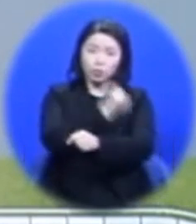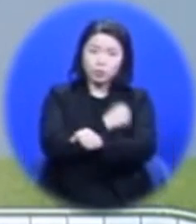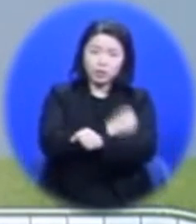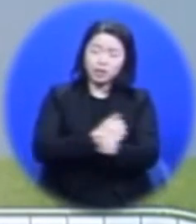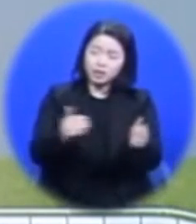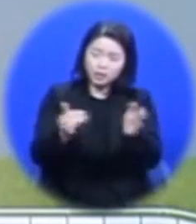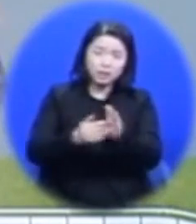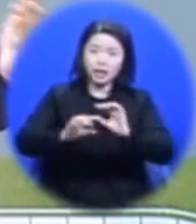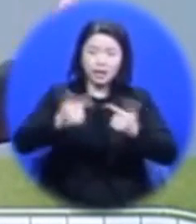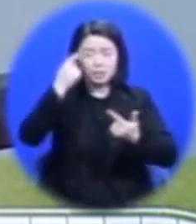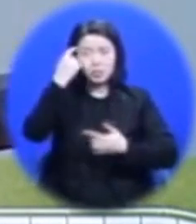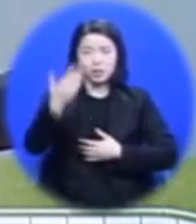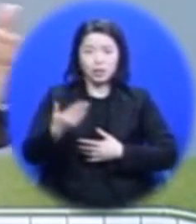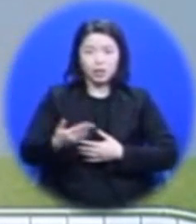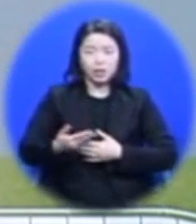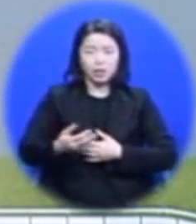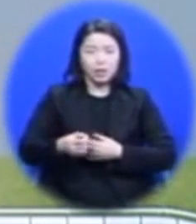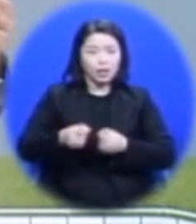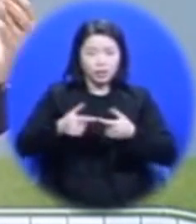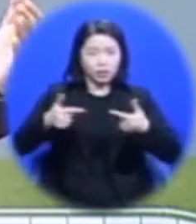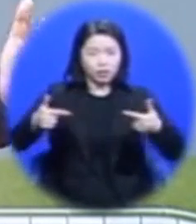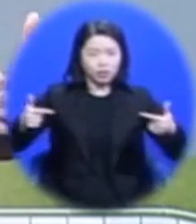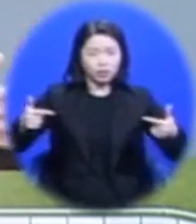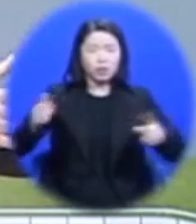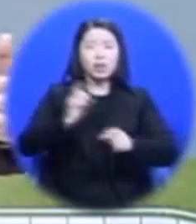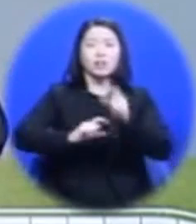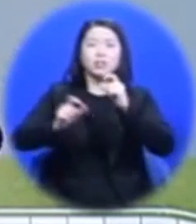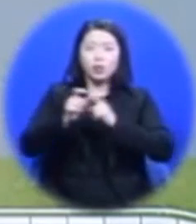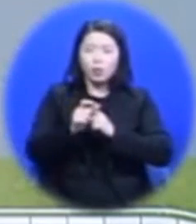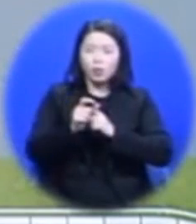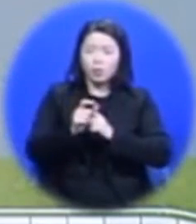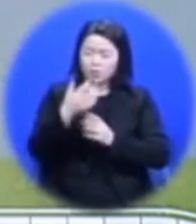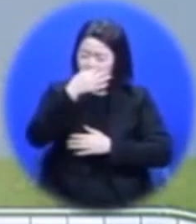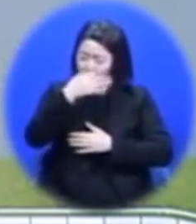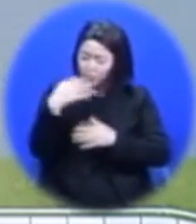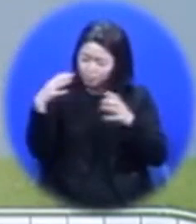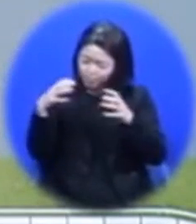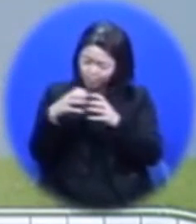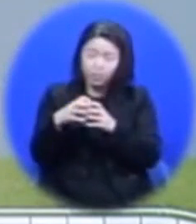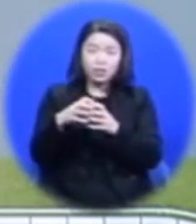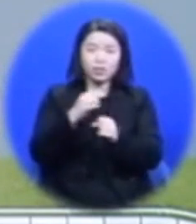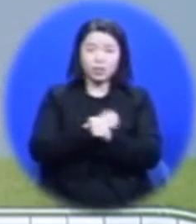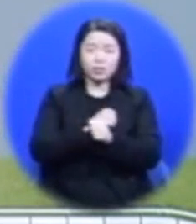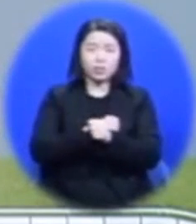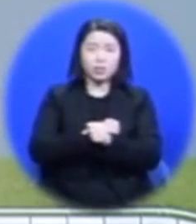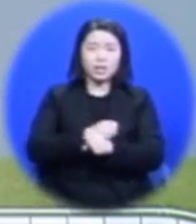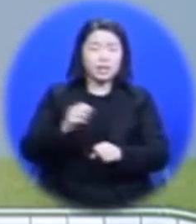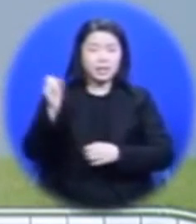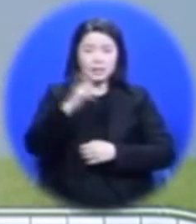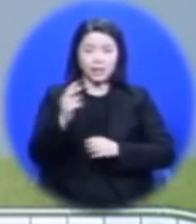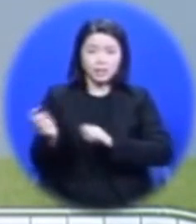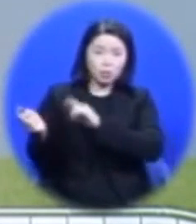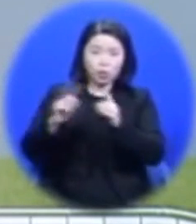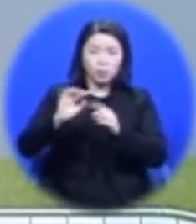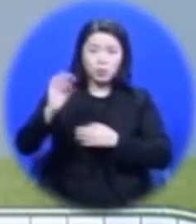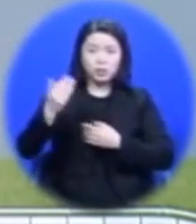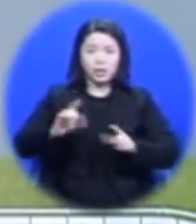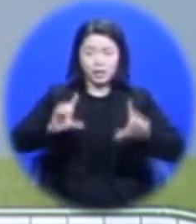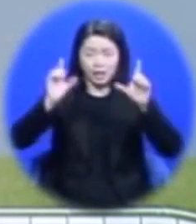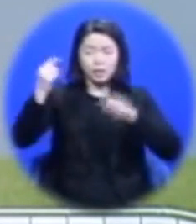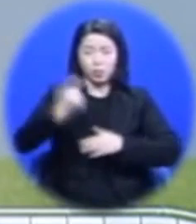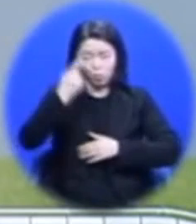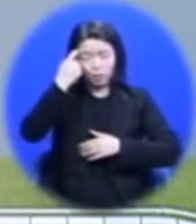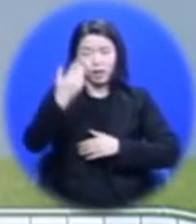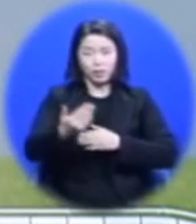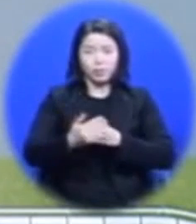거 아닙니까? 점점 내 삶은 점점 쪼그라들어가지고 이게 다시 회복될 날이 올까요?